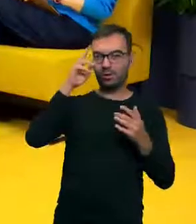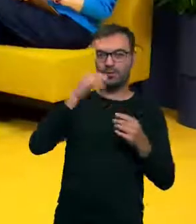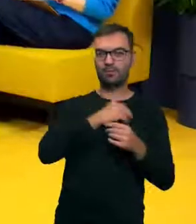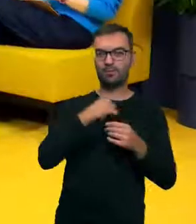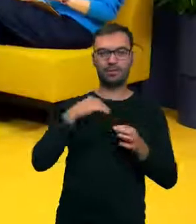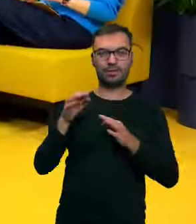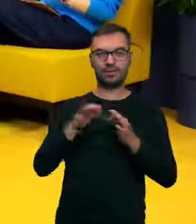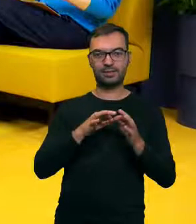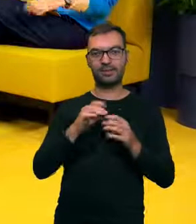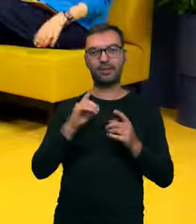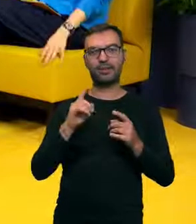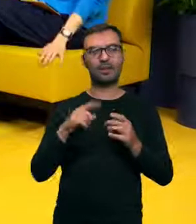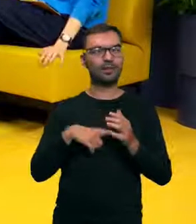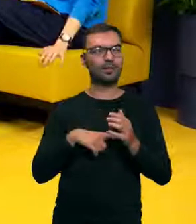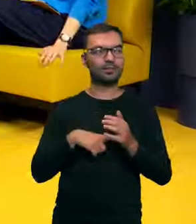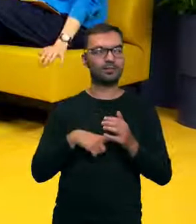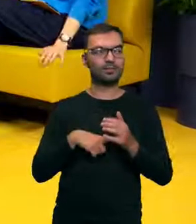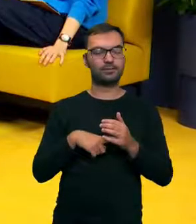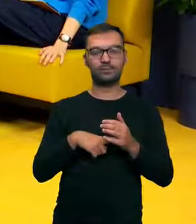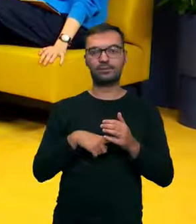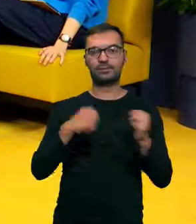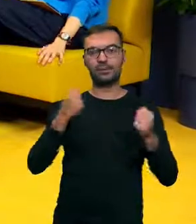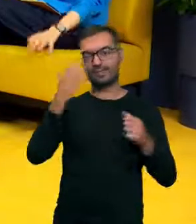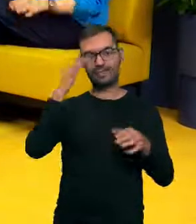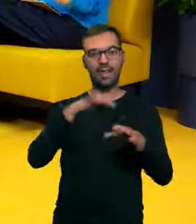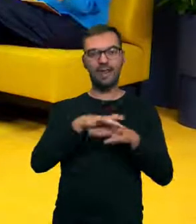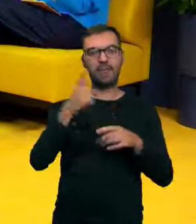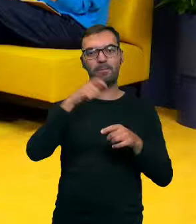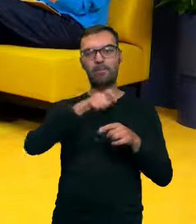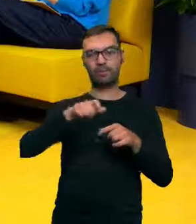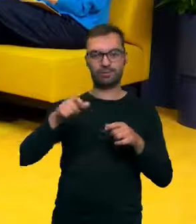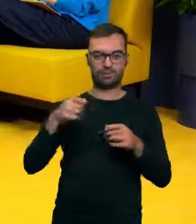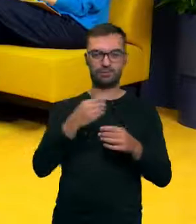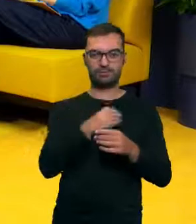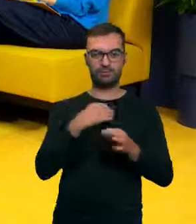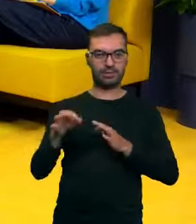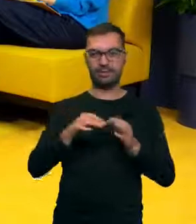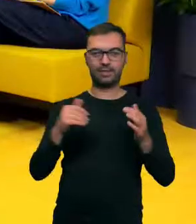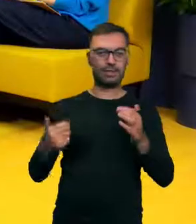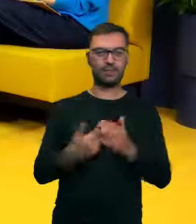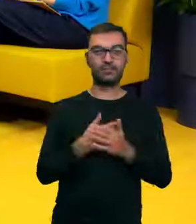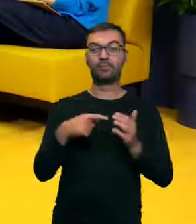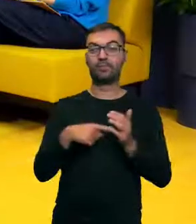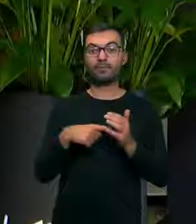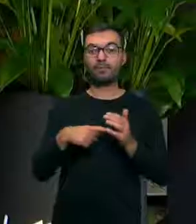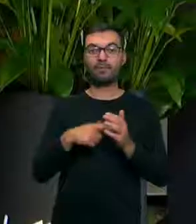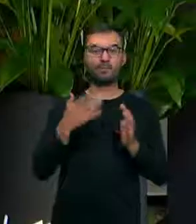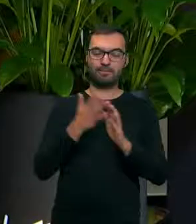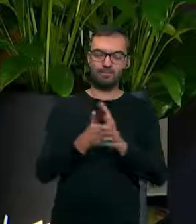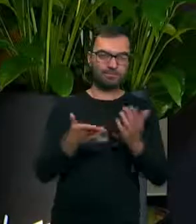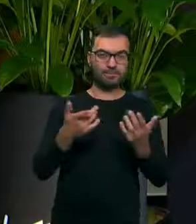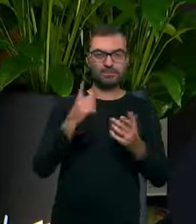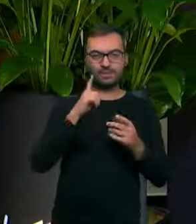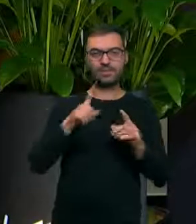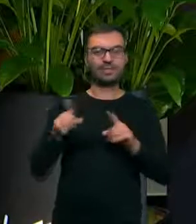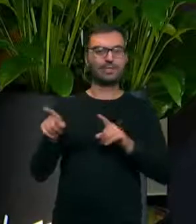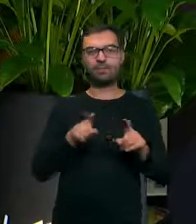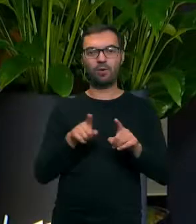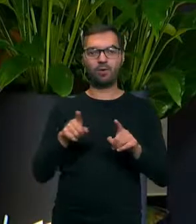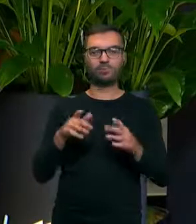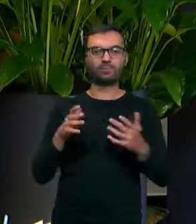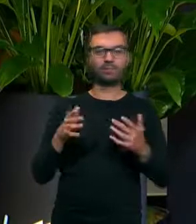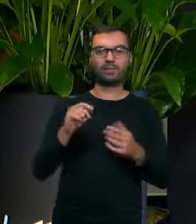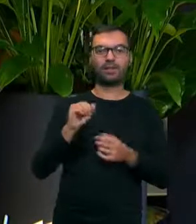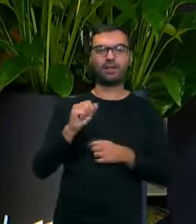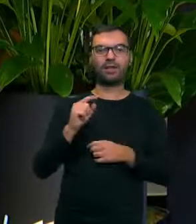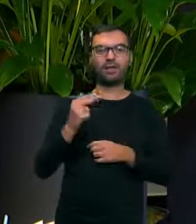polską historią, czy z tymi najbardziej znanymi postaciami z polskiej historii najnowszej, to będą po prostu właśnie takie symbole, czy jak